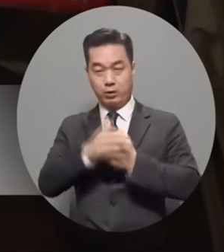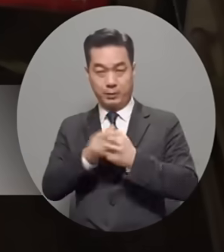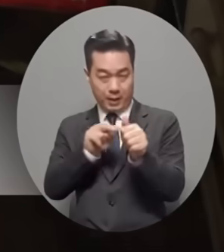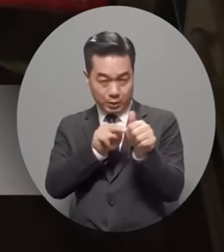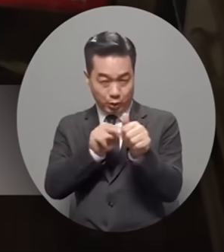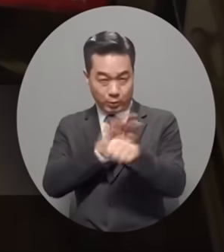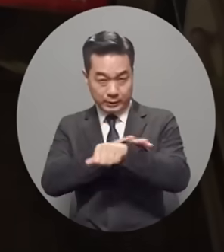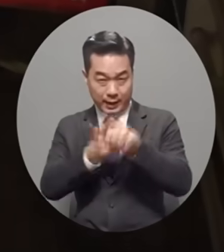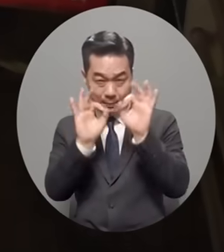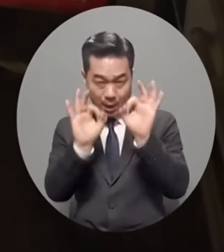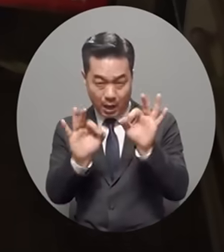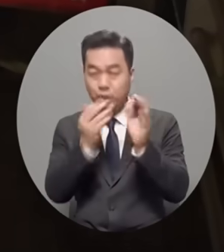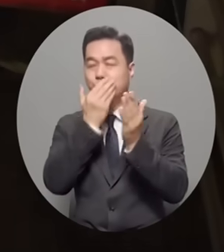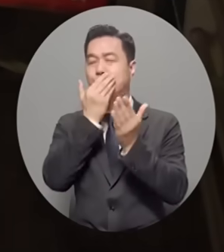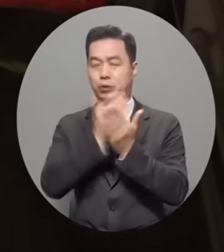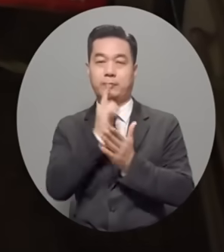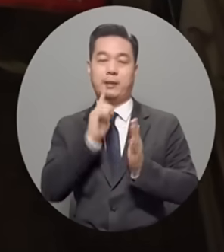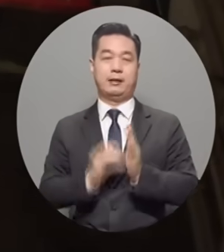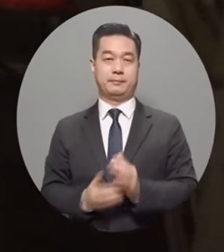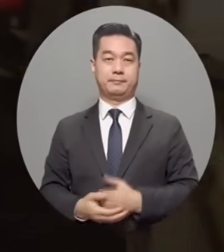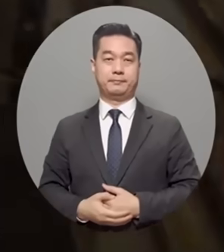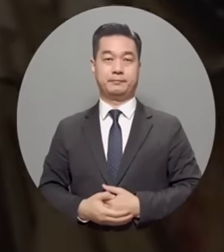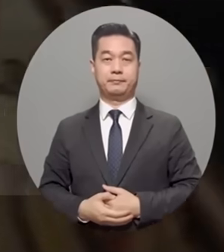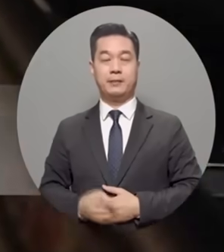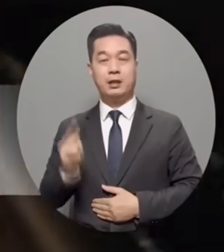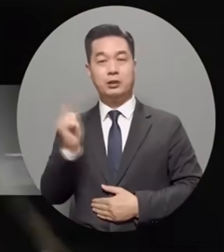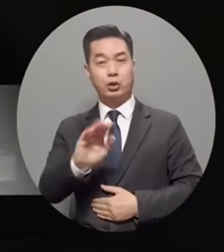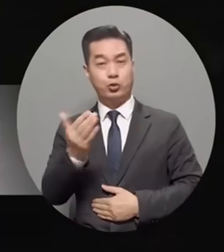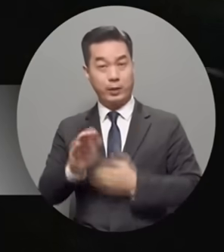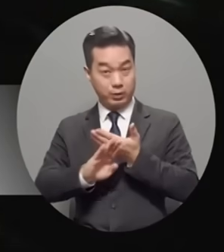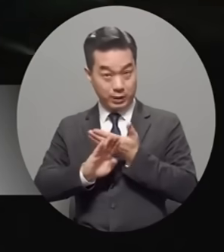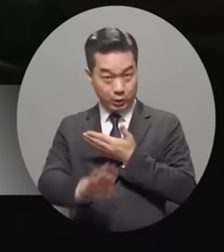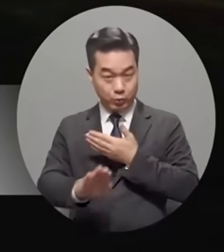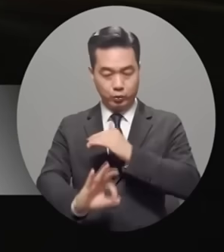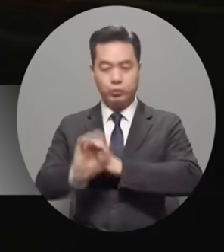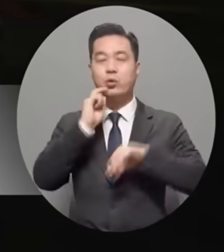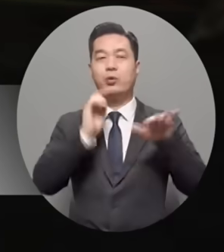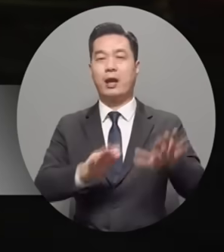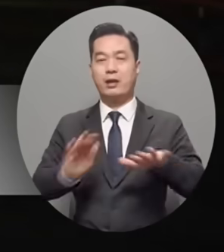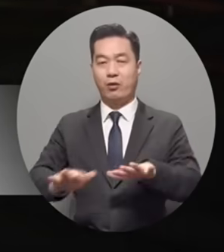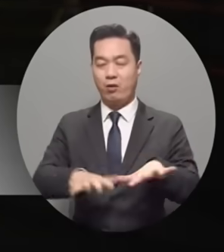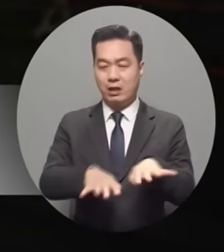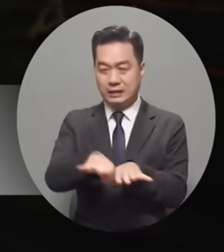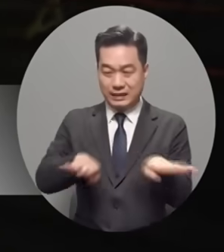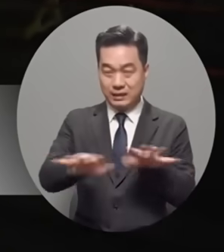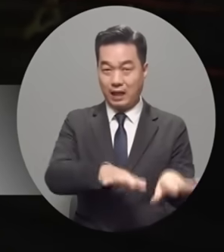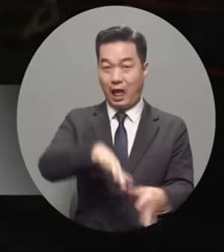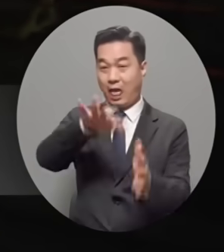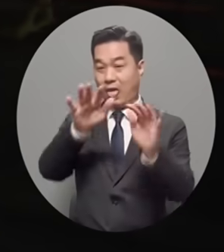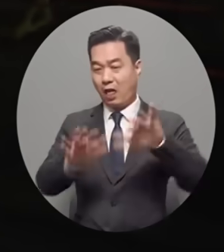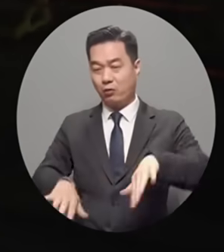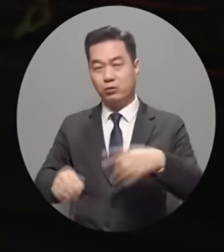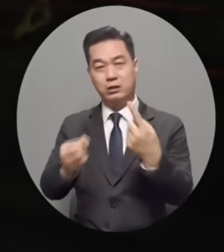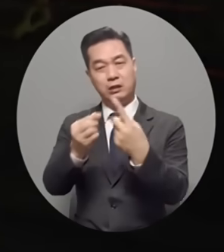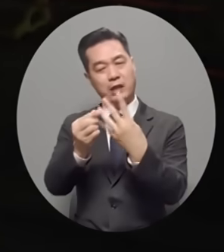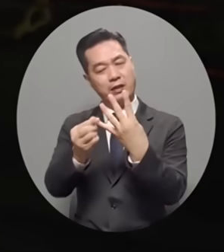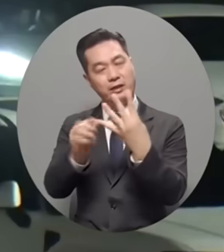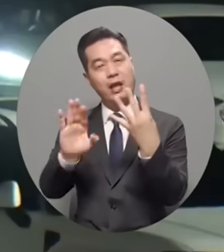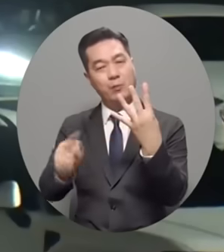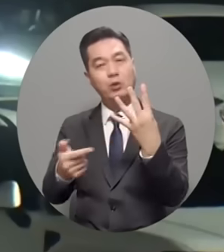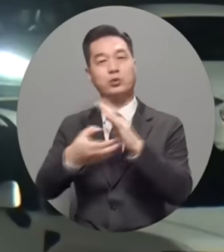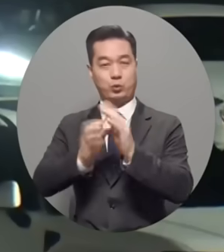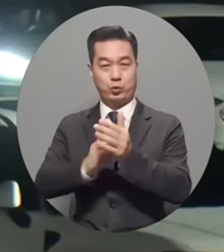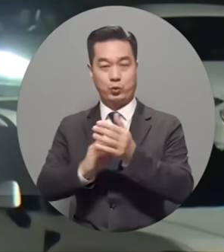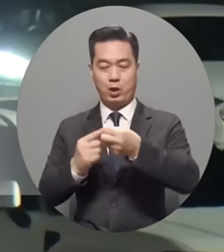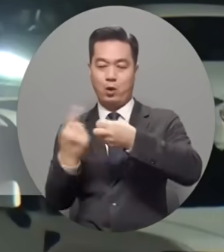확인해달라고 당부했습니다. 1900년대 이후 동해안에서 지진 해일이 관측된 적은 4차례 정도인데요.